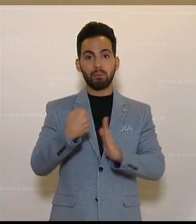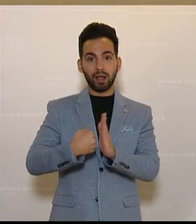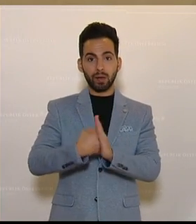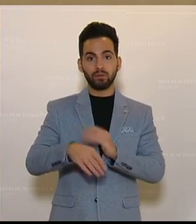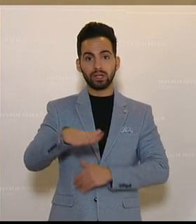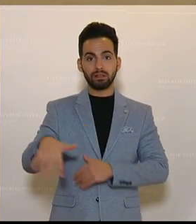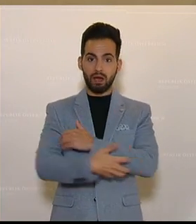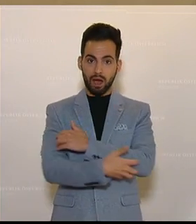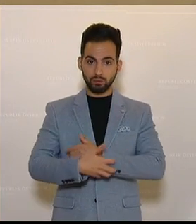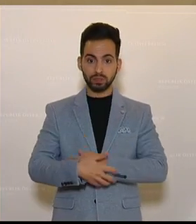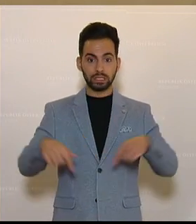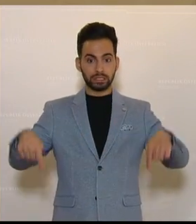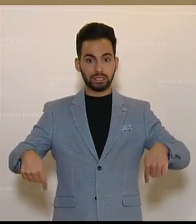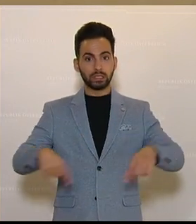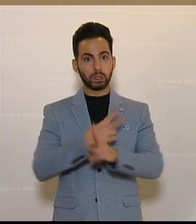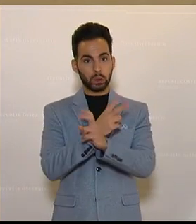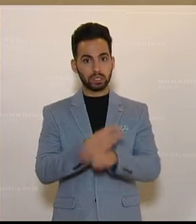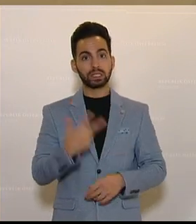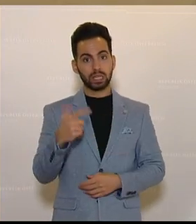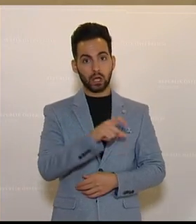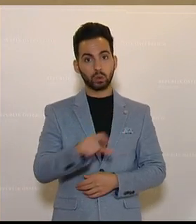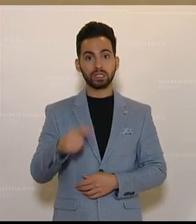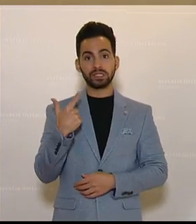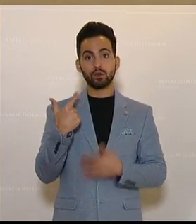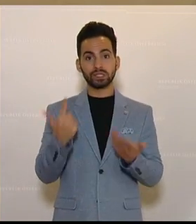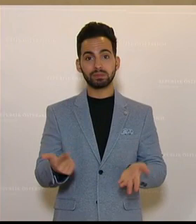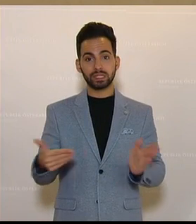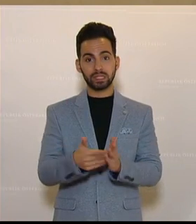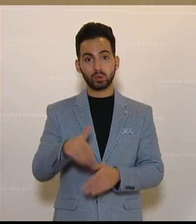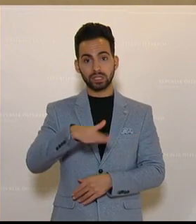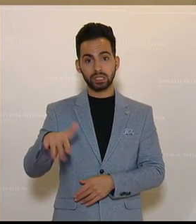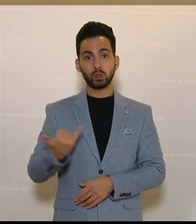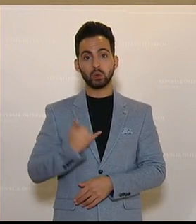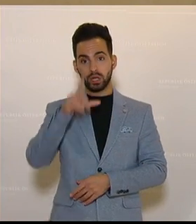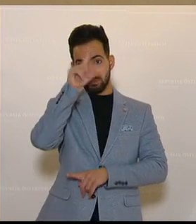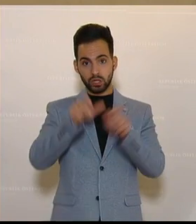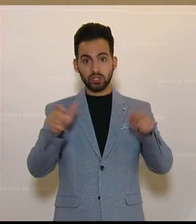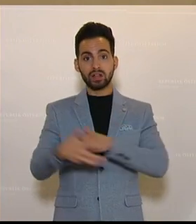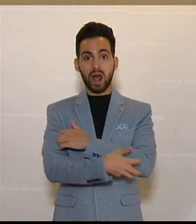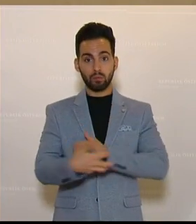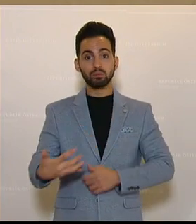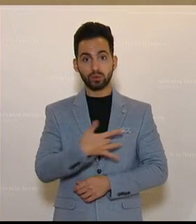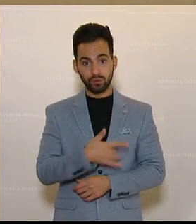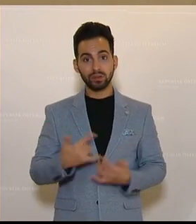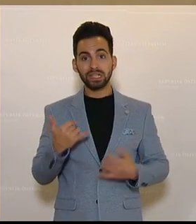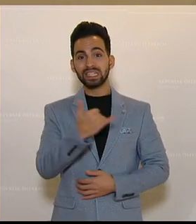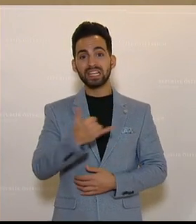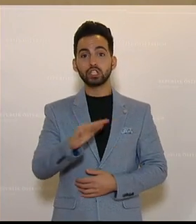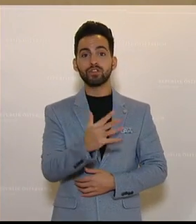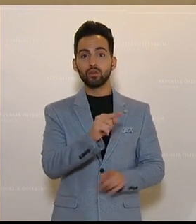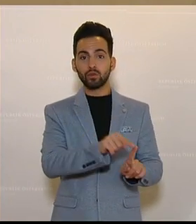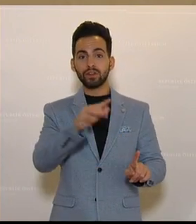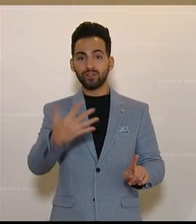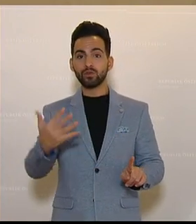gegen Kinderarmut. Und in Österreich sind 372.000 Kinder und jungen Menschen von Armut betroffen oder anders formuliert, jedes fünfte